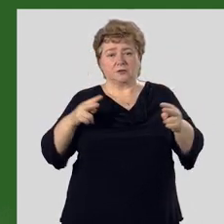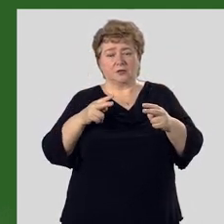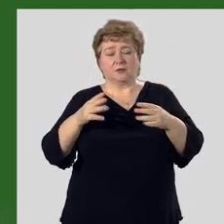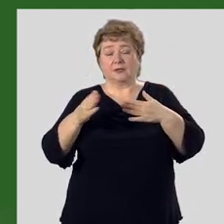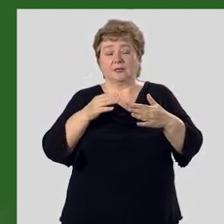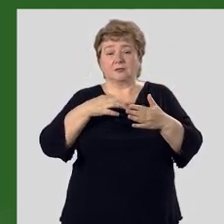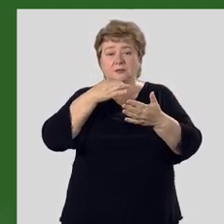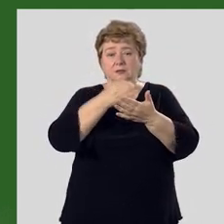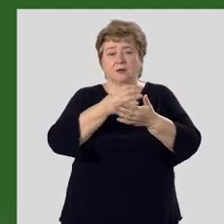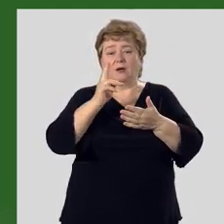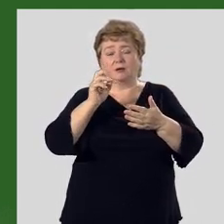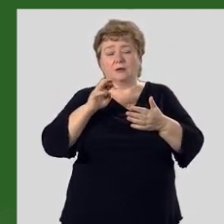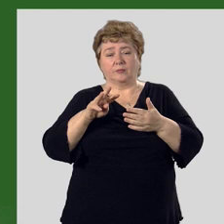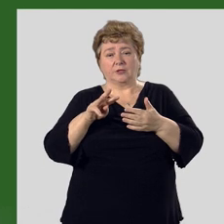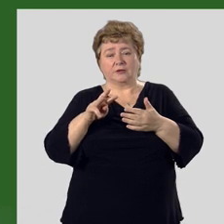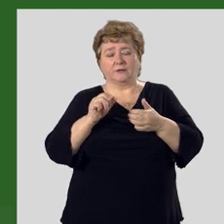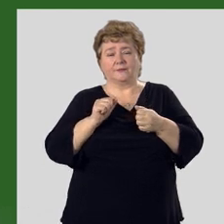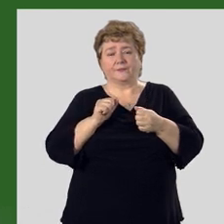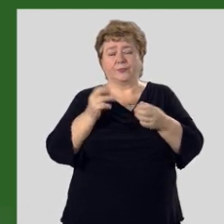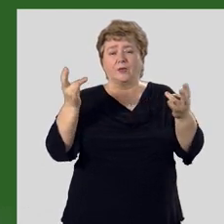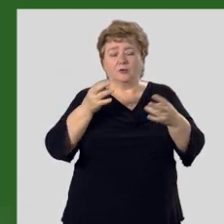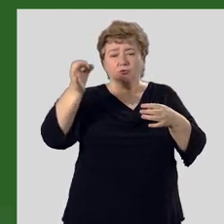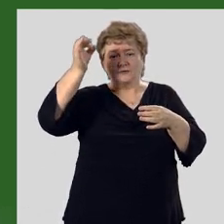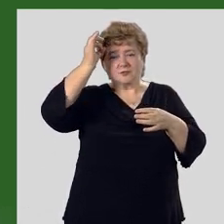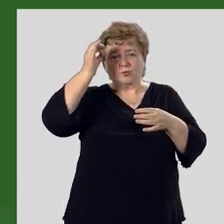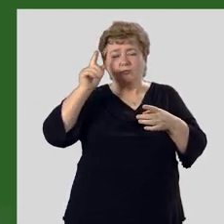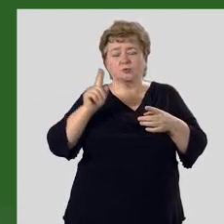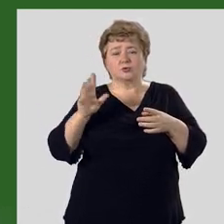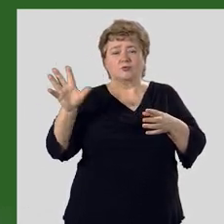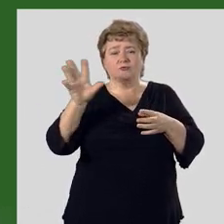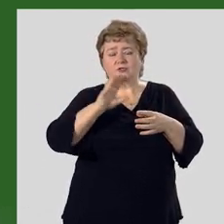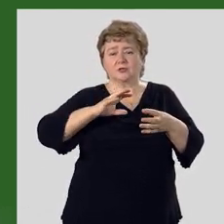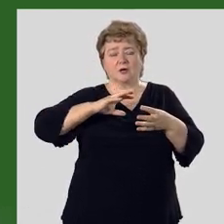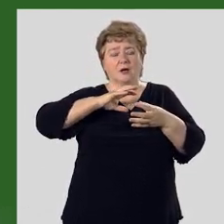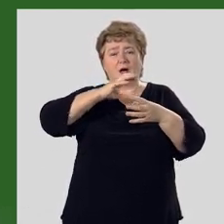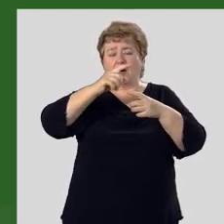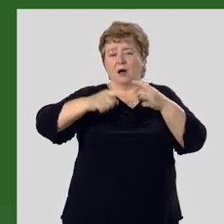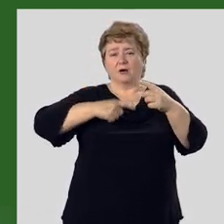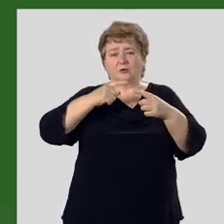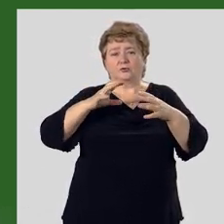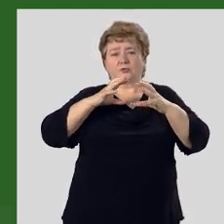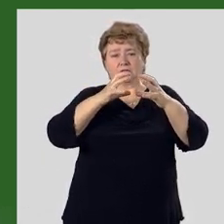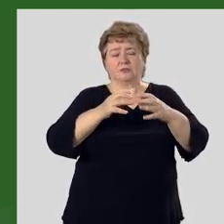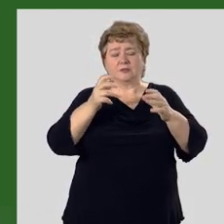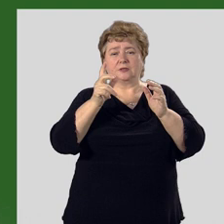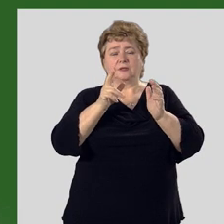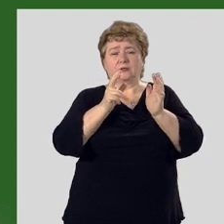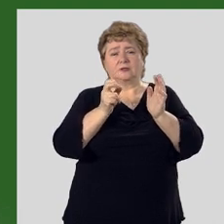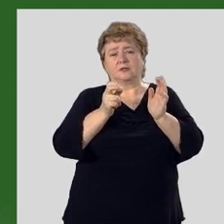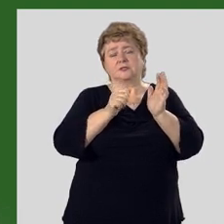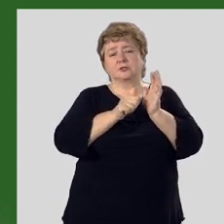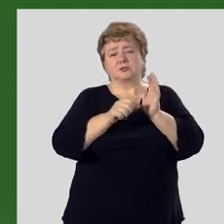если выразить его в километрах? Нужно вспомнить, что вся окружность Земли 360